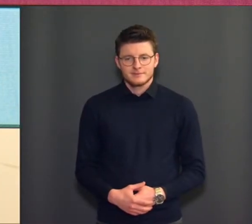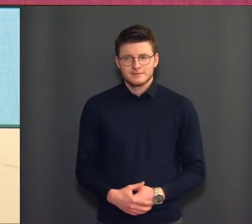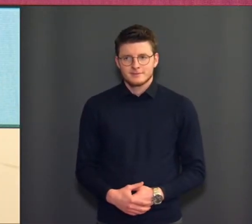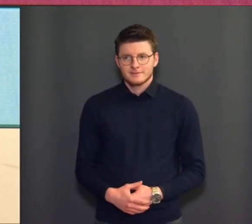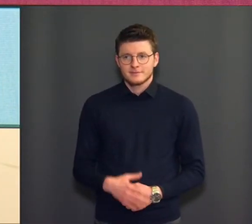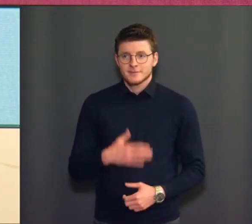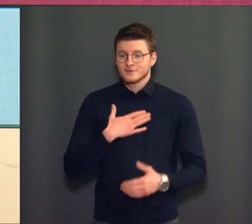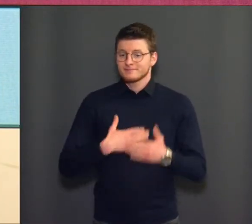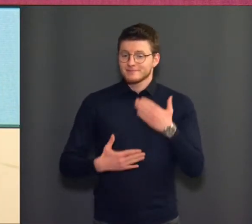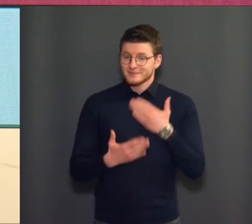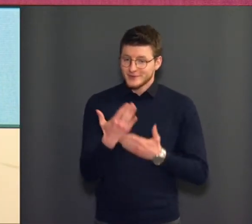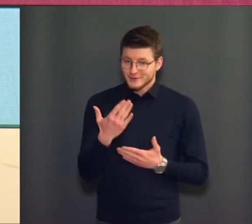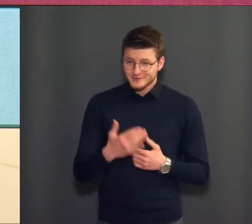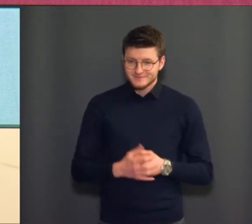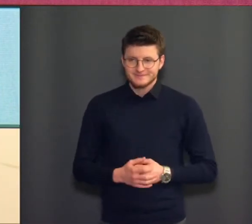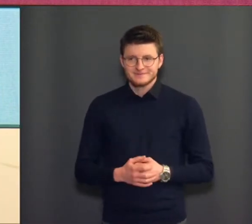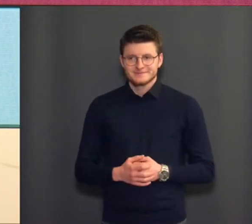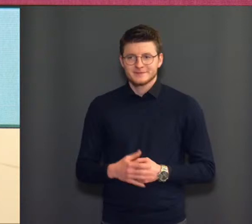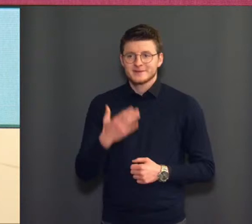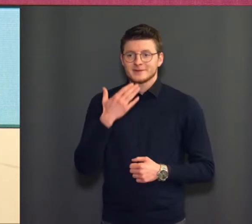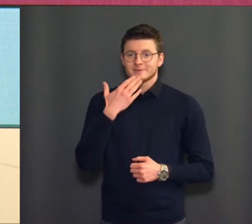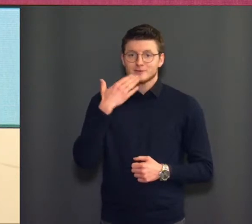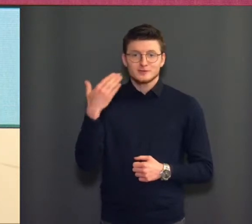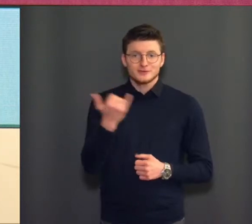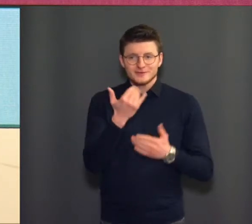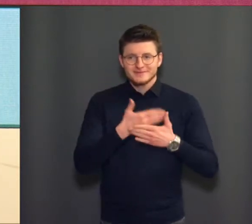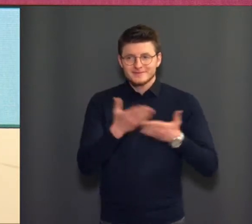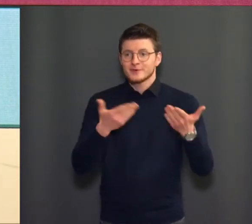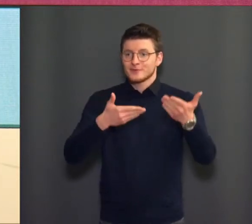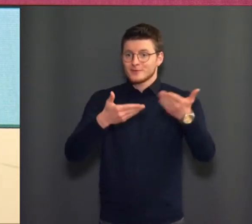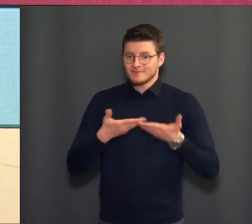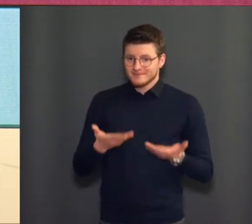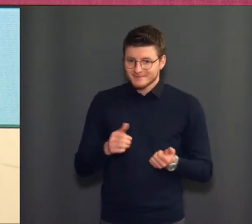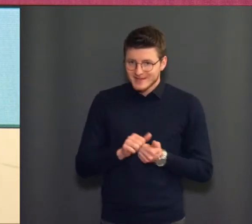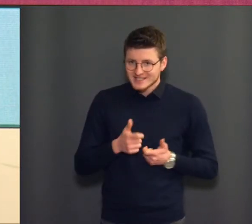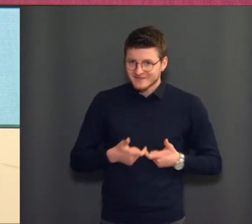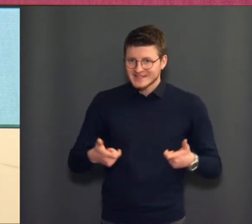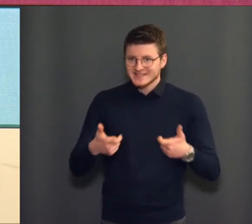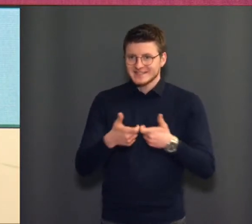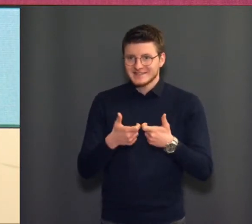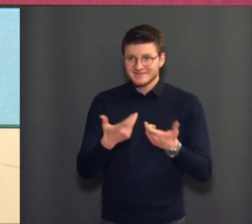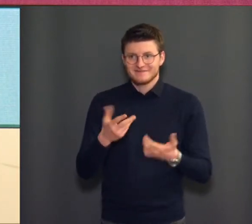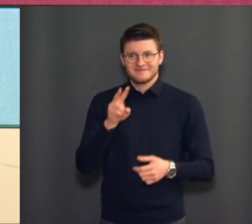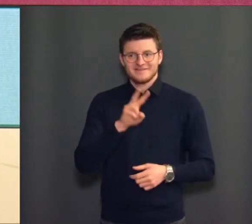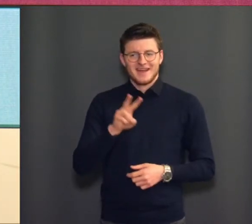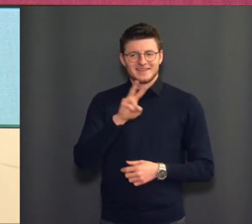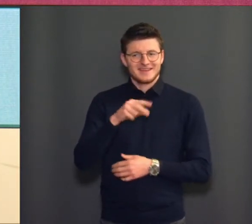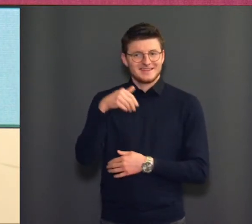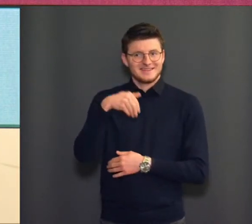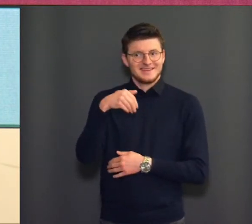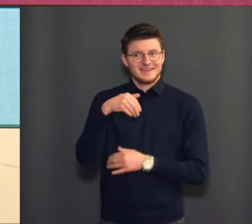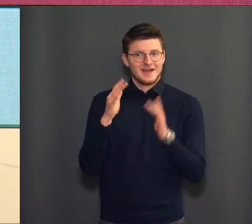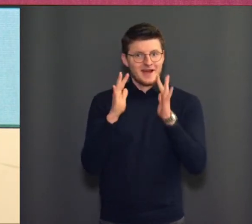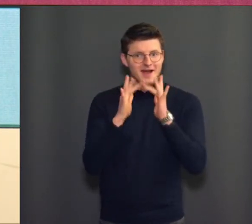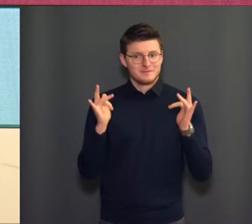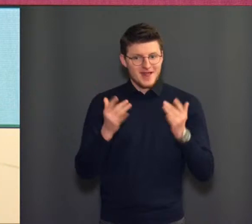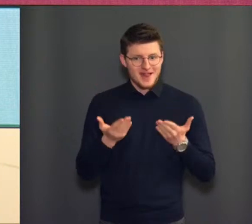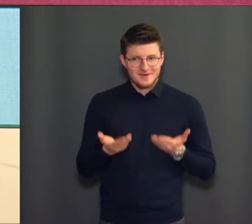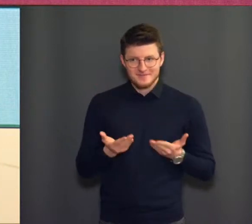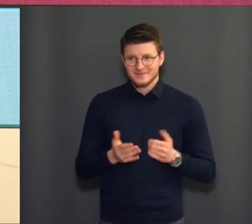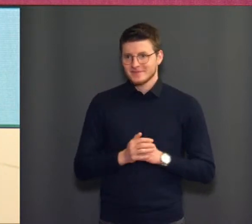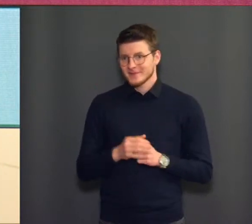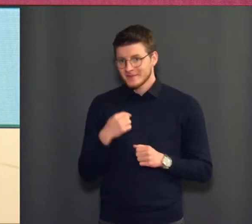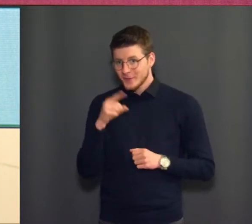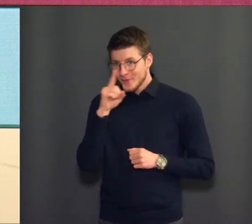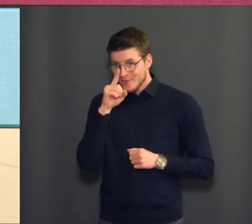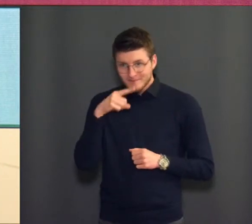Goedemorgen. Bonjour. Welkom op deze persconferentie op vrijdag 9 april. Ik hoop dat de jongeren kunnen genieten van hun